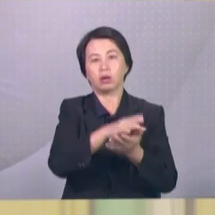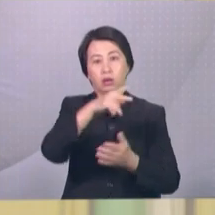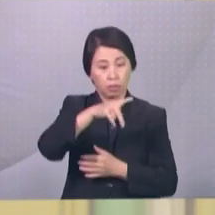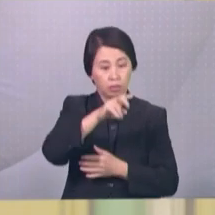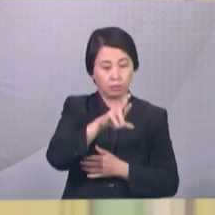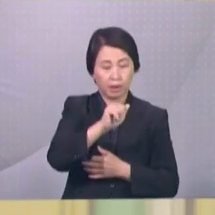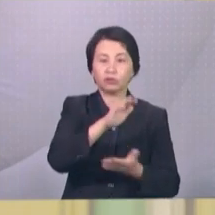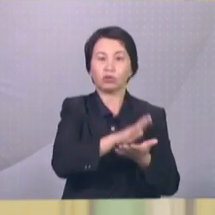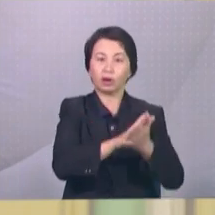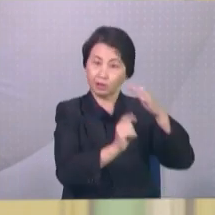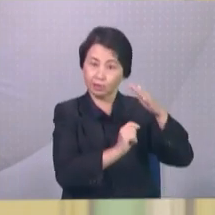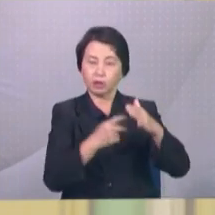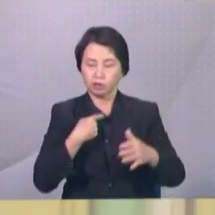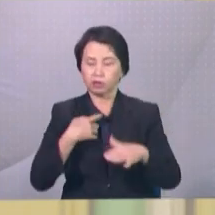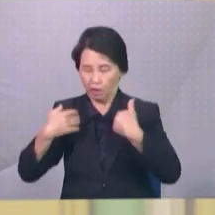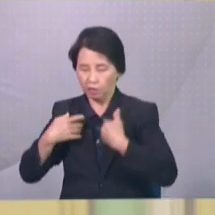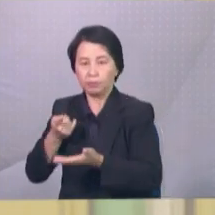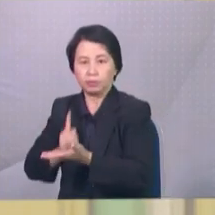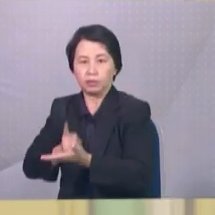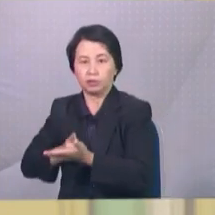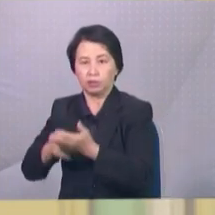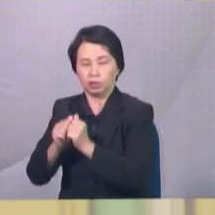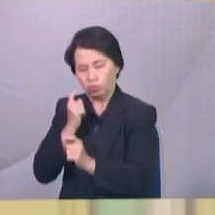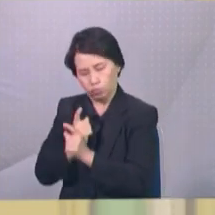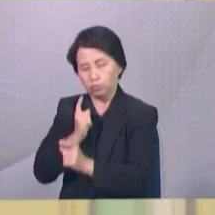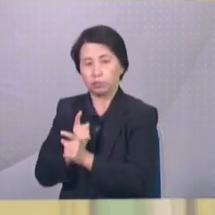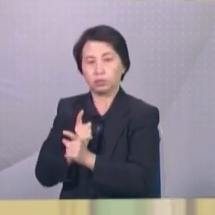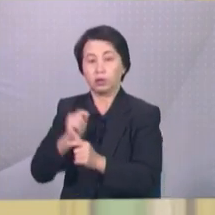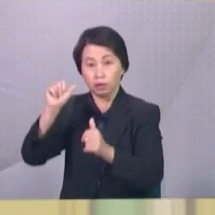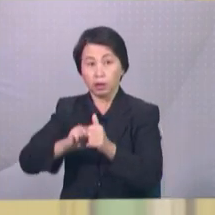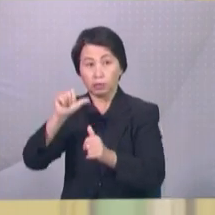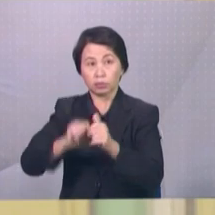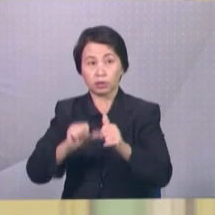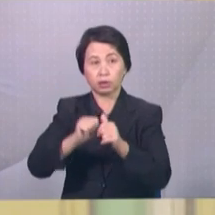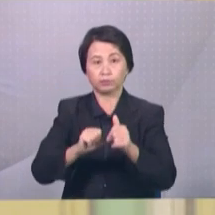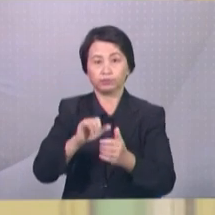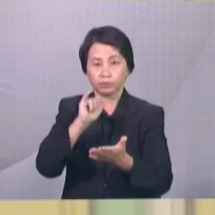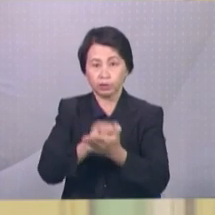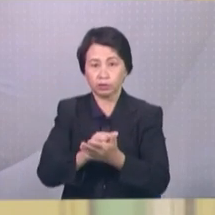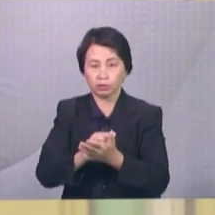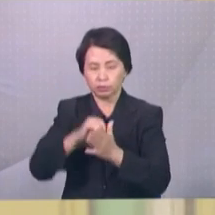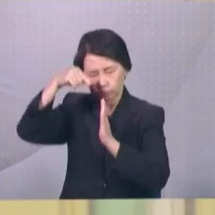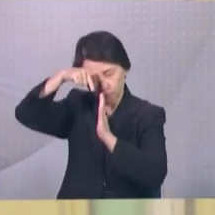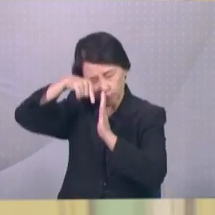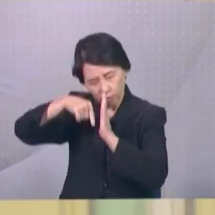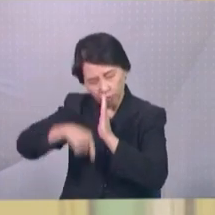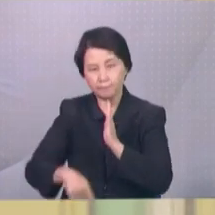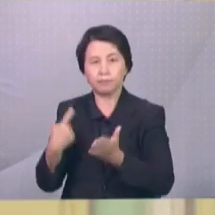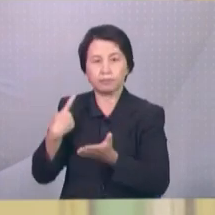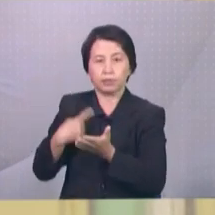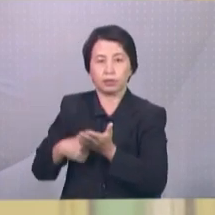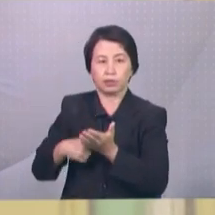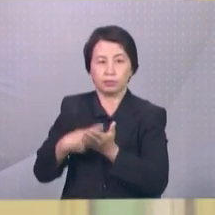mana perkara ini kita bincangkan. Kita bincangkan dengan teliti. Ya. Setiap perkara itu diperincikan. Ya,